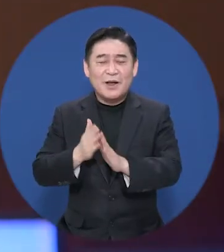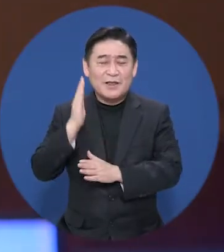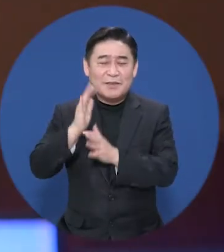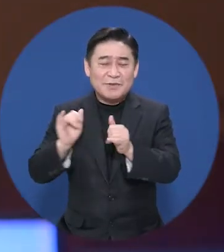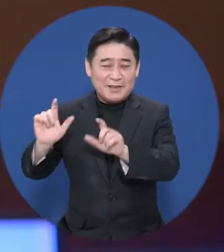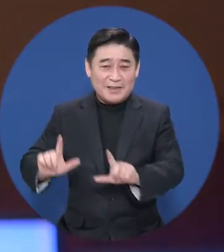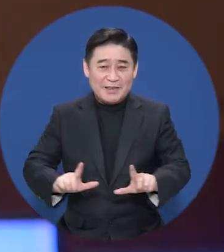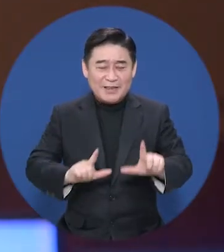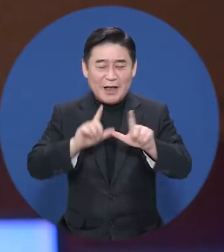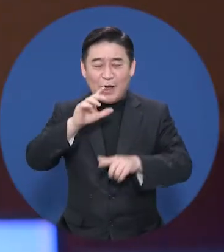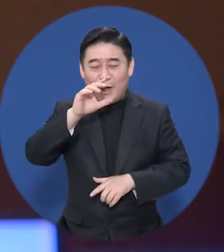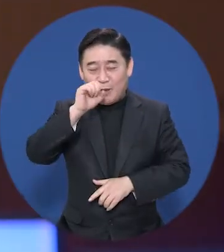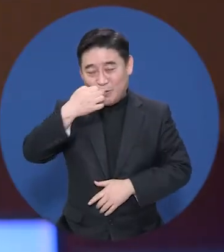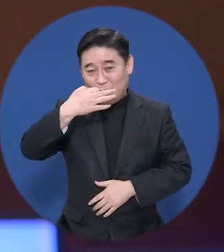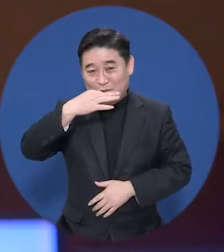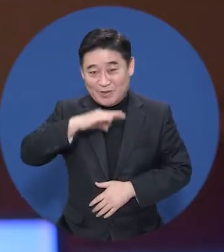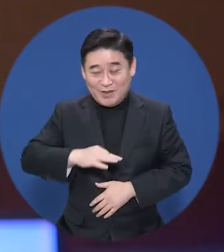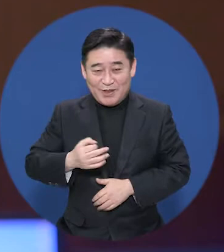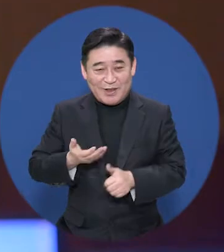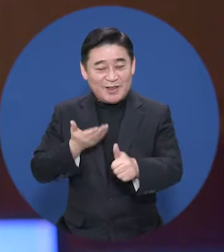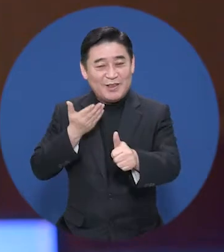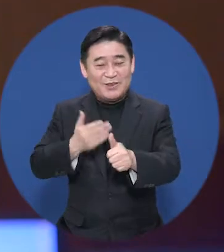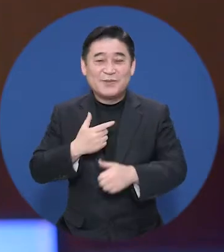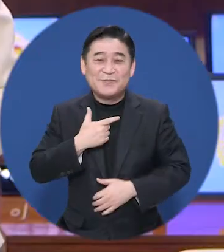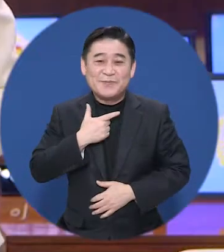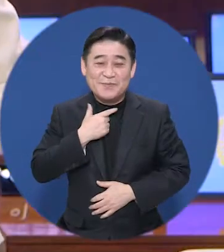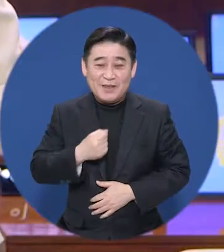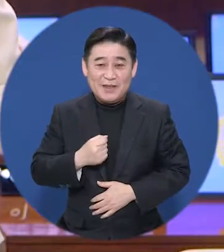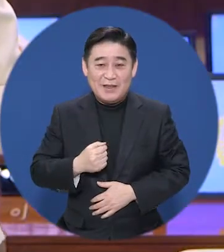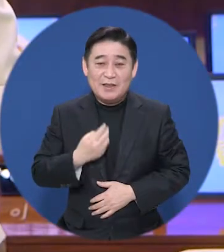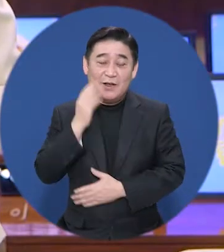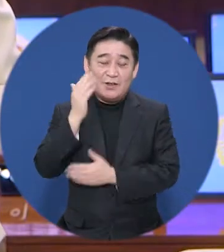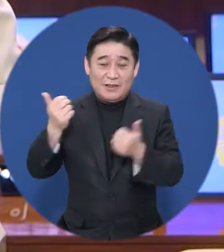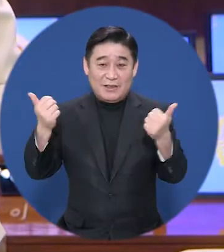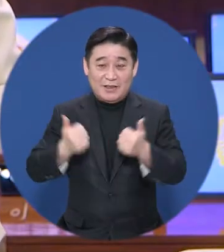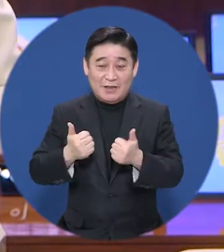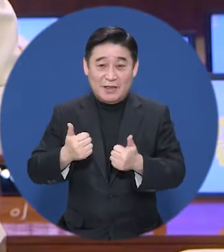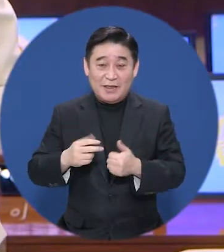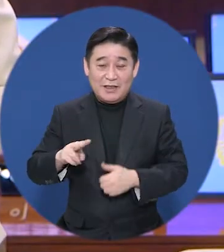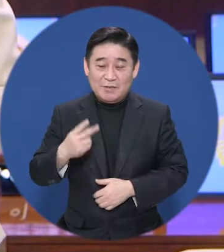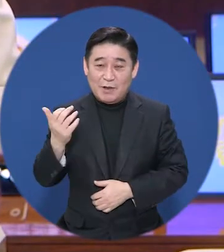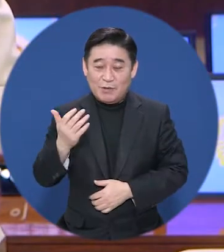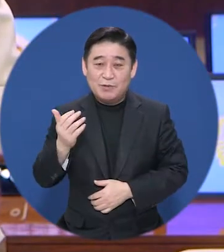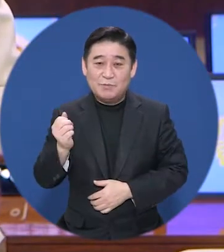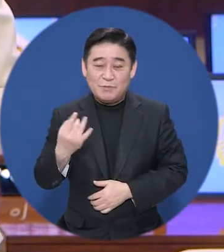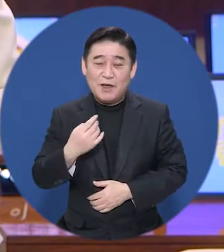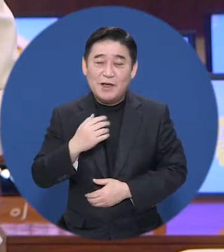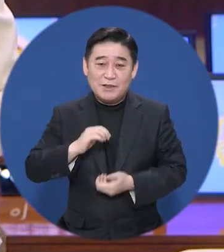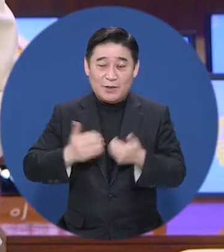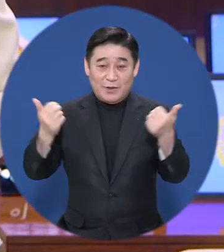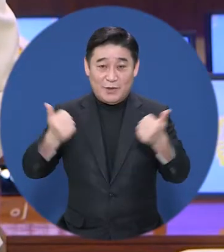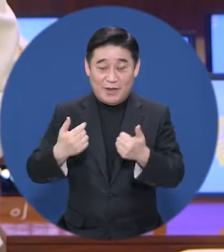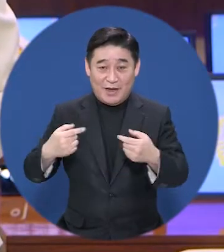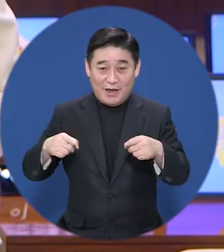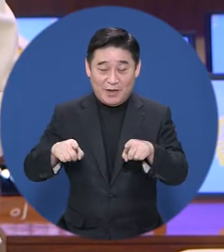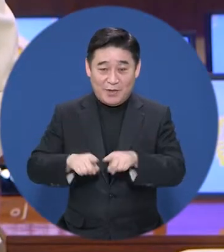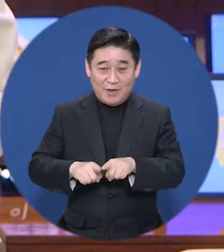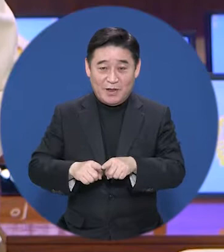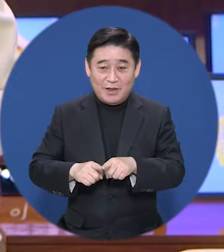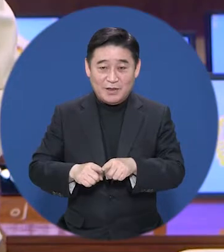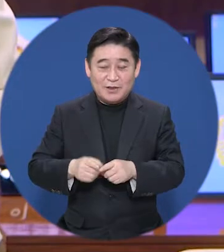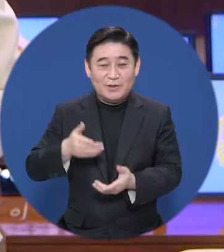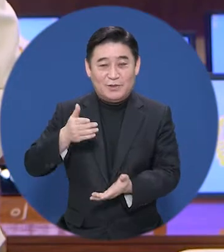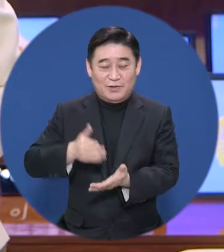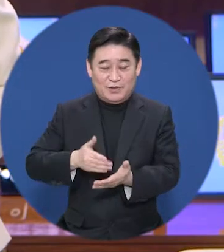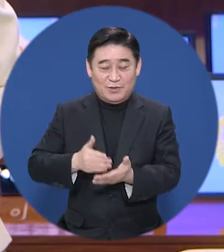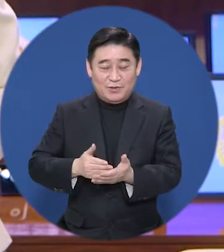시민들의 삶에 긍정적인 영향을 가져다 주길 바라면서 서울특별시 의회 제290회 정례회와 함께하는